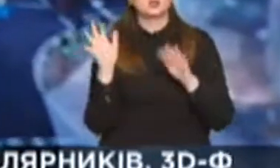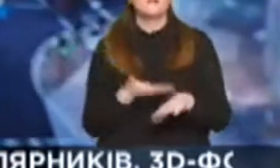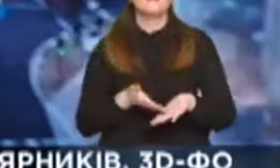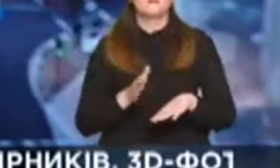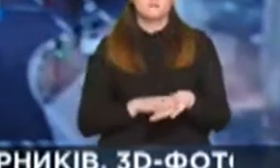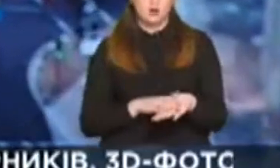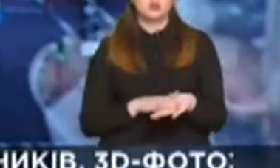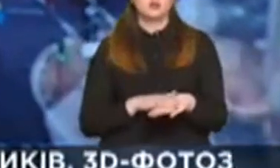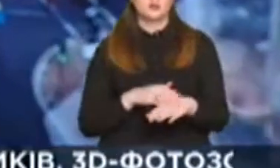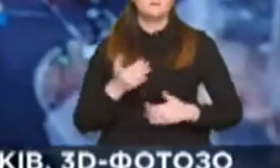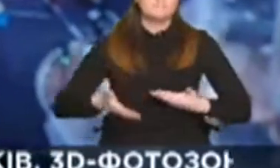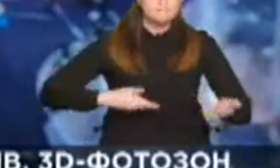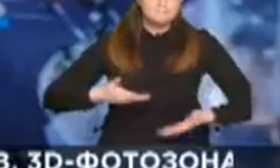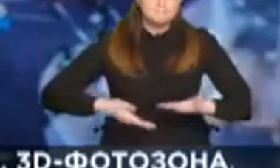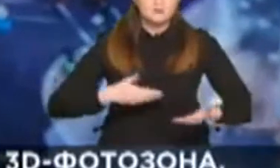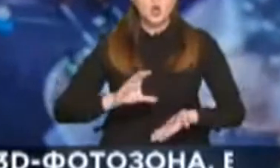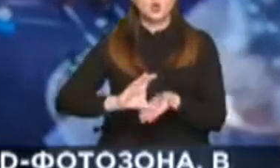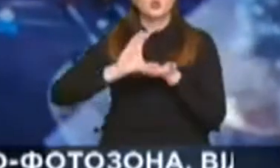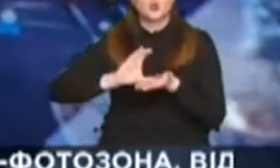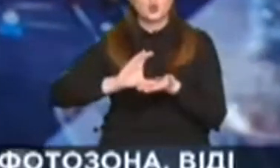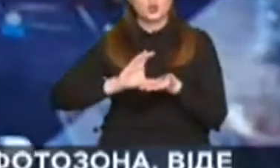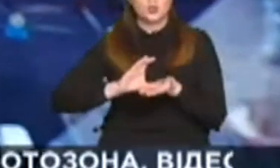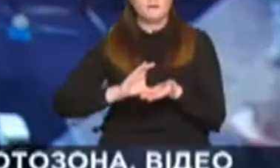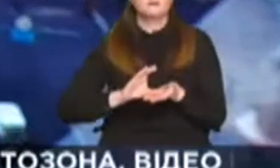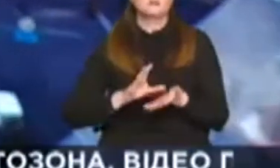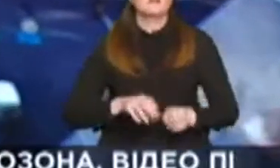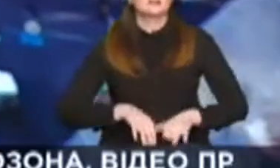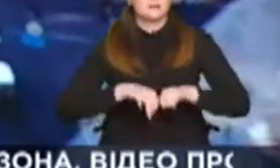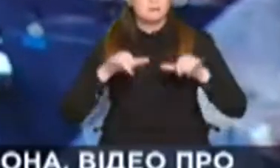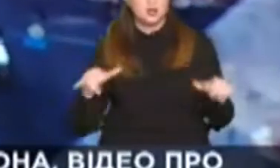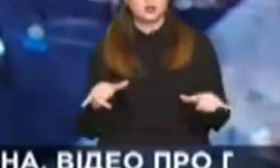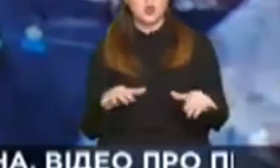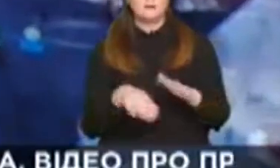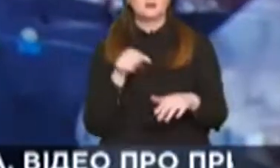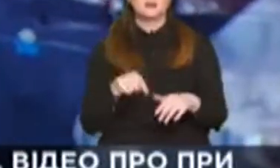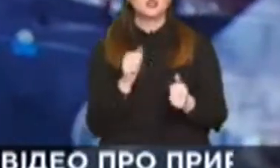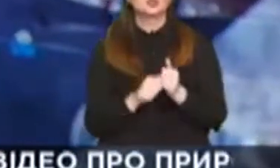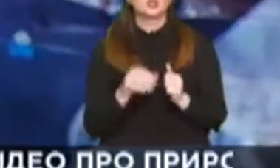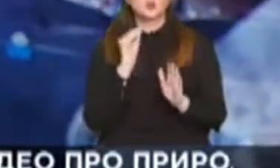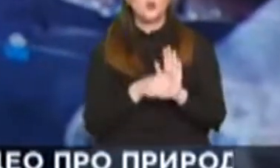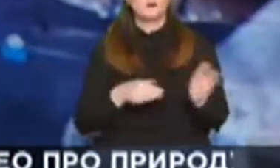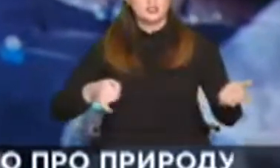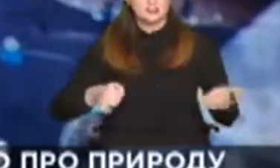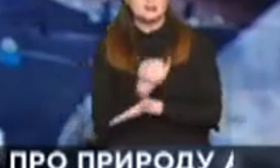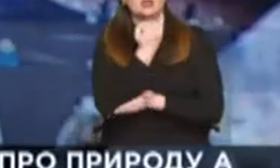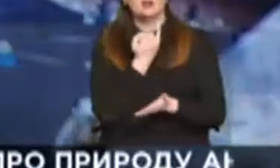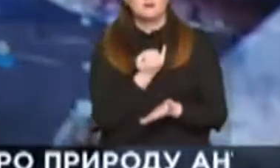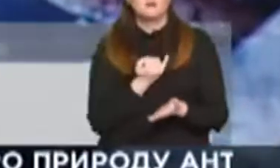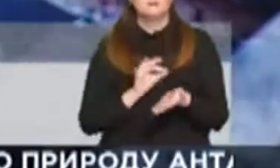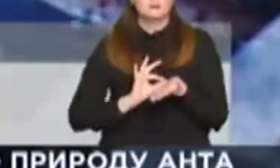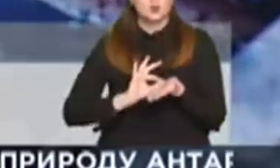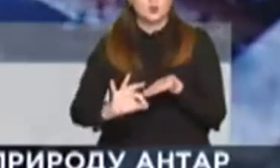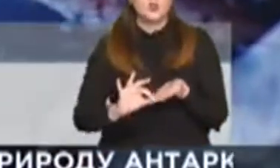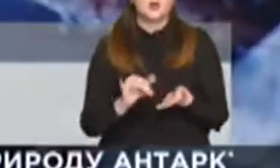важче стає долати кучугури пішки. Товщина снігової каші стає все більшою, а під нею часто ховається слизька крижана скоринка.